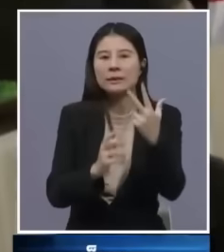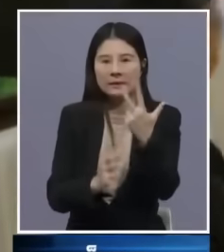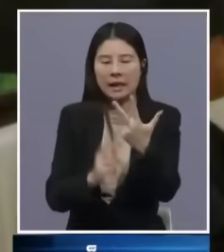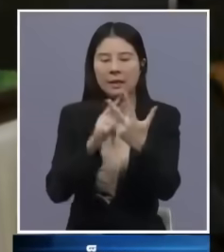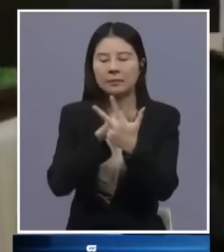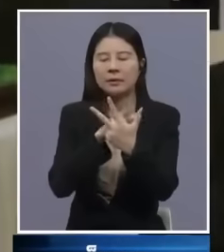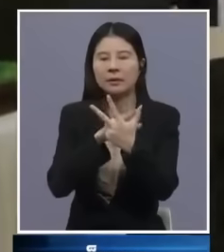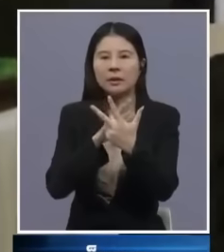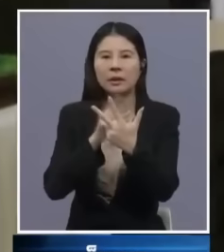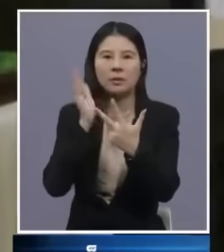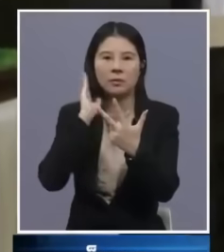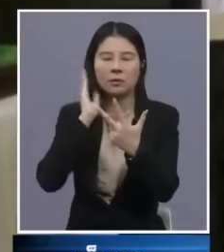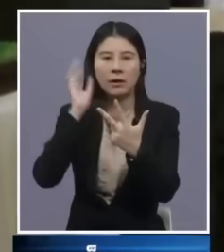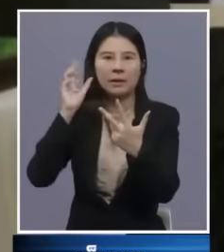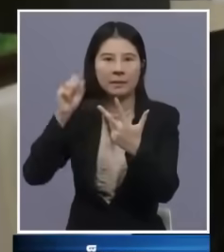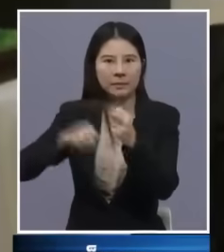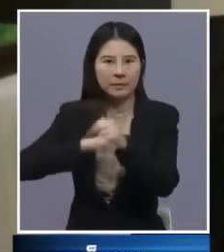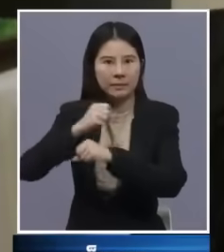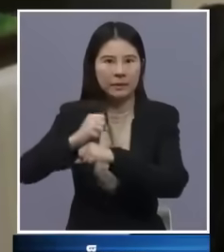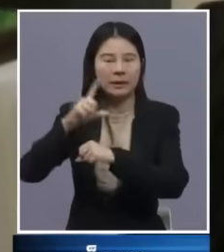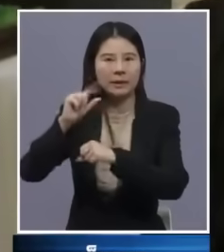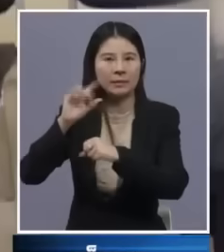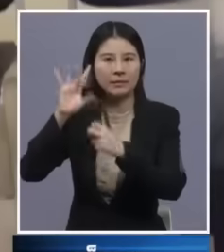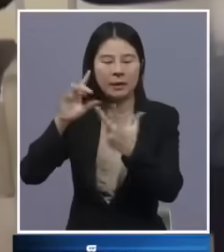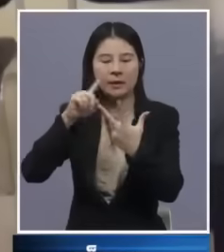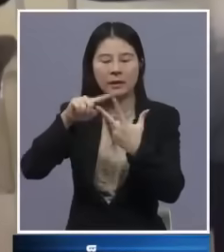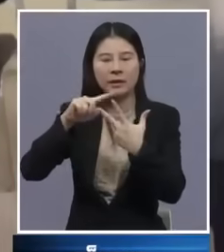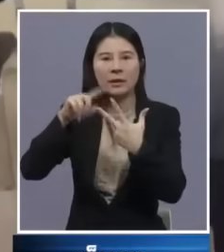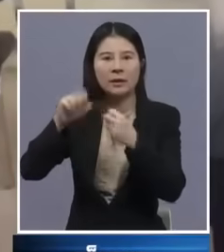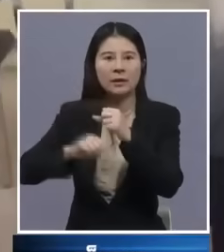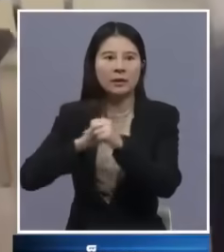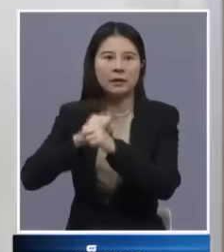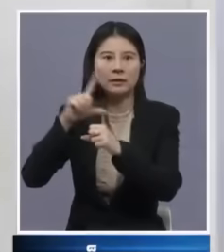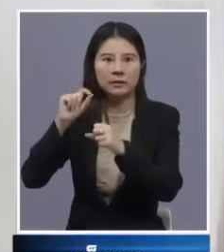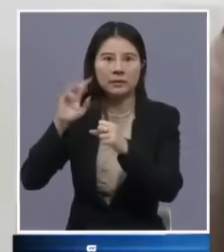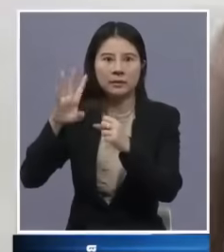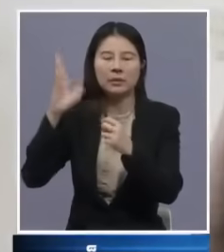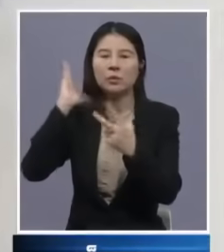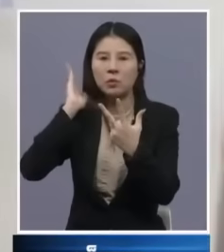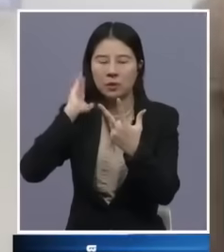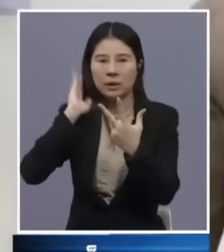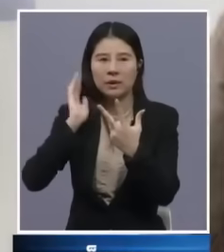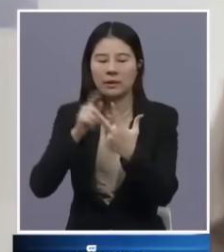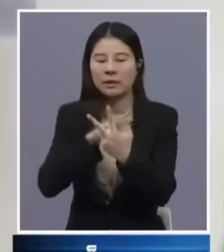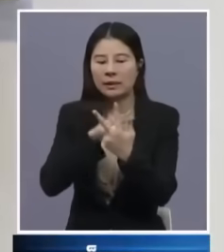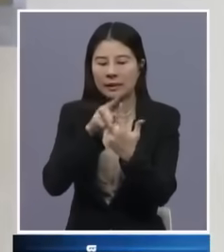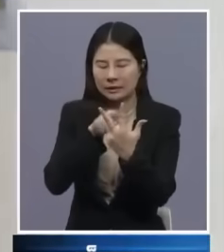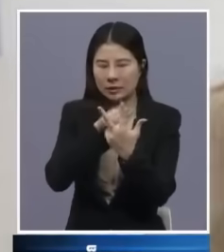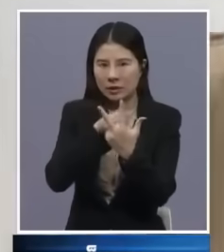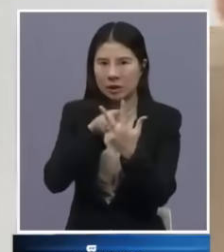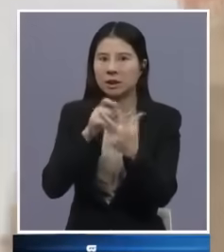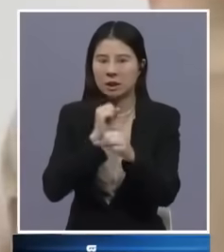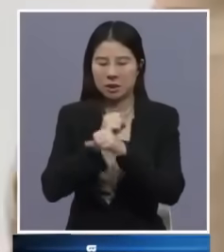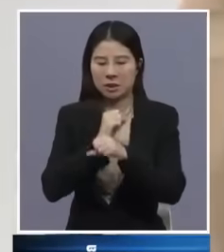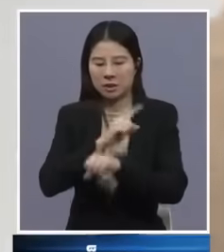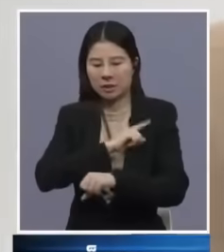ายุ28ปีค่ะแล้วก็มีนายนิรุธอายุ24ปีเป็นชาวอำเภอหันคาจังหวัดชัยนาทนะคะ2คนนี้เป็นคนที่ขี่จักร